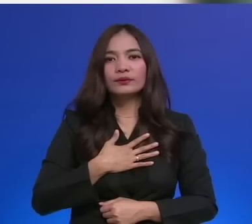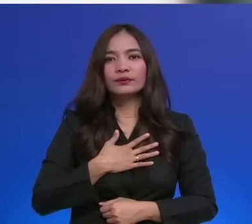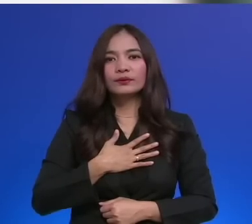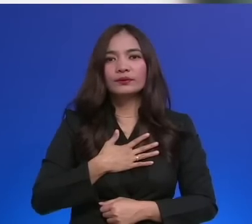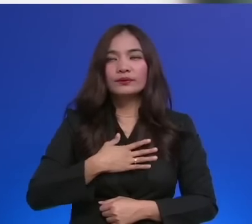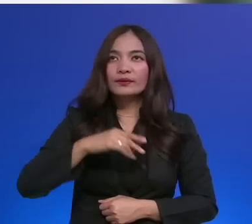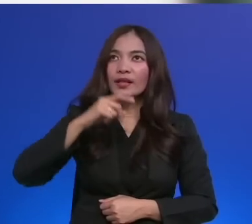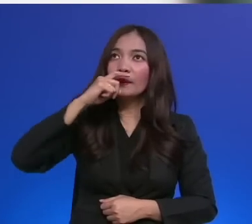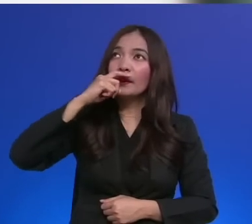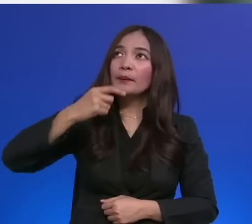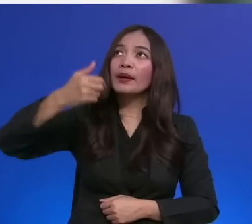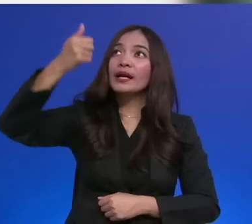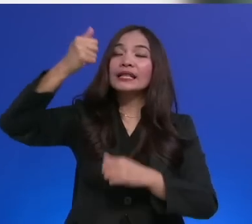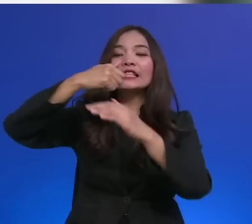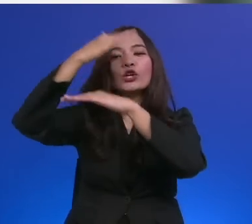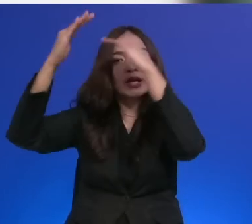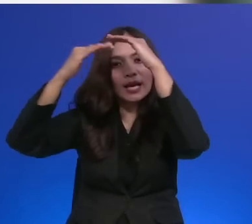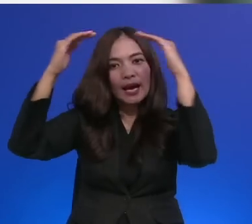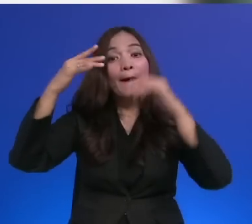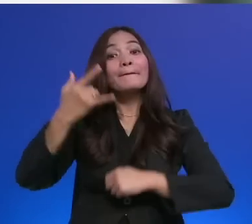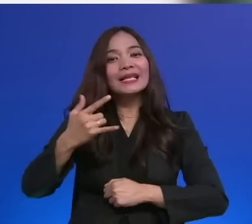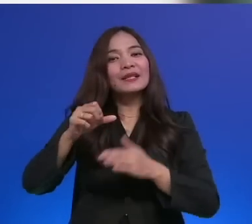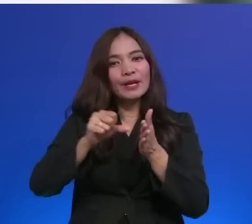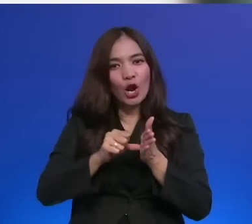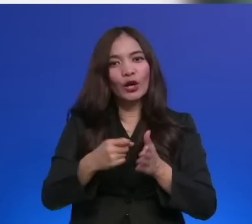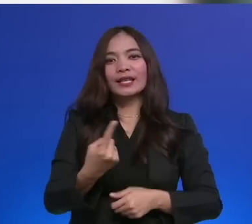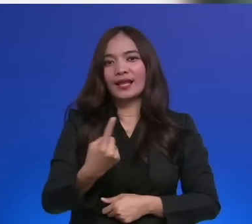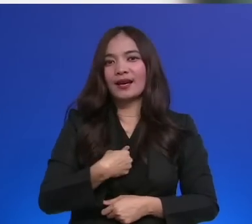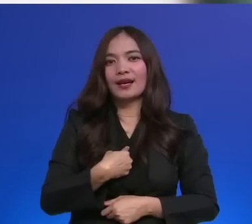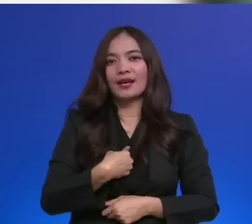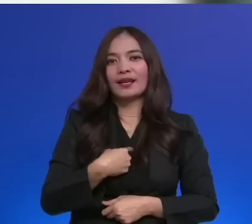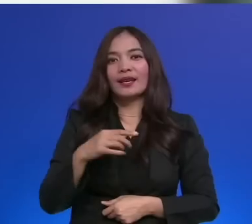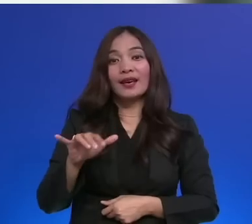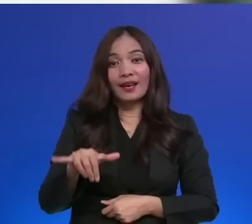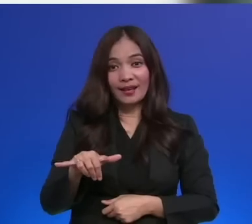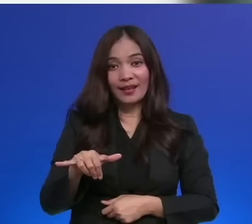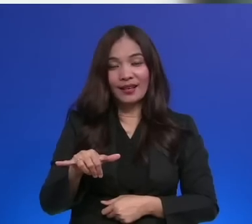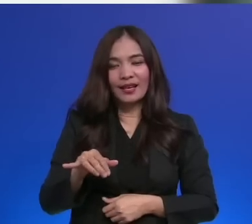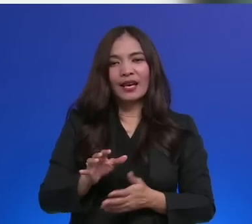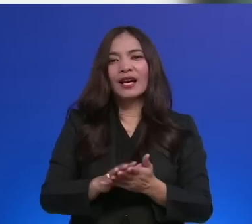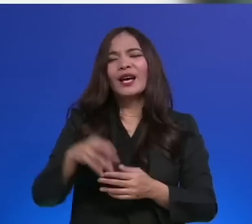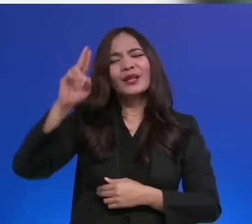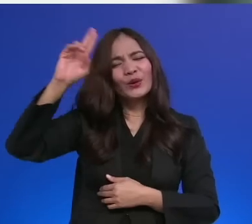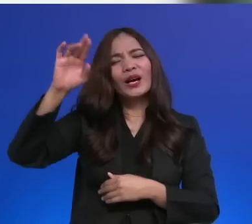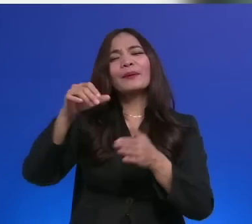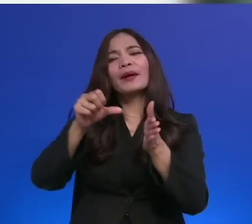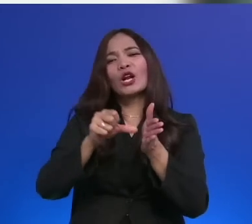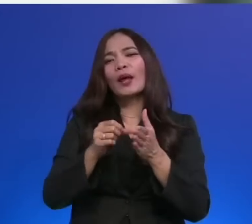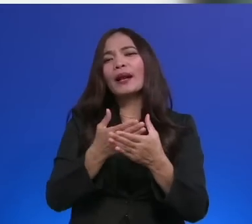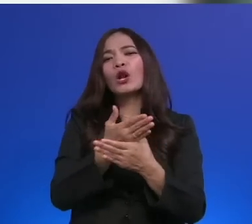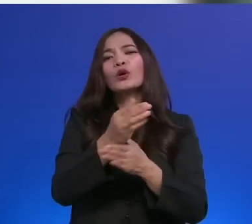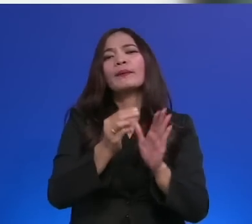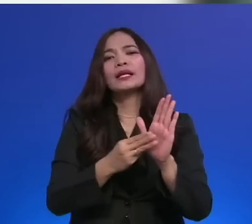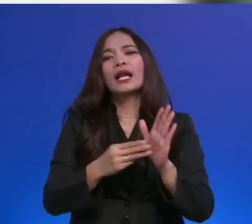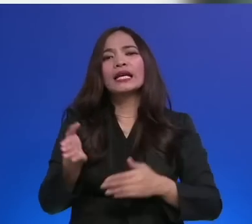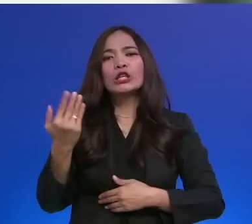Bapa di surga akan menolong kita, saudara. Dan pertolongan Tuhan itu melalui persoalan